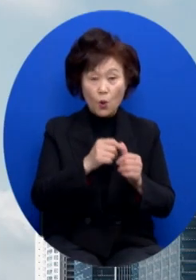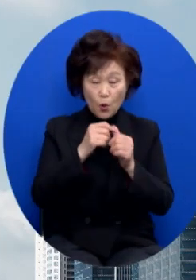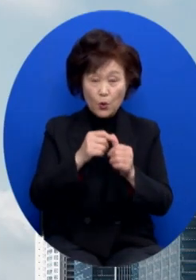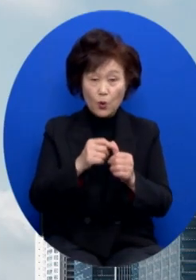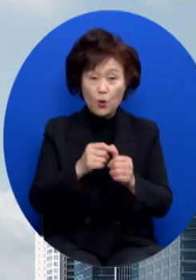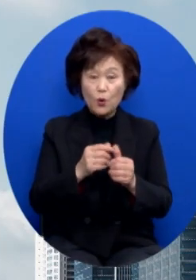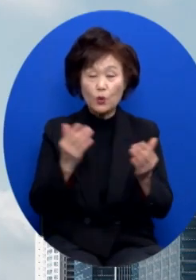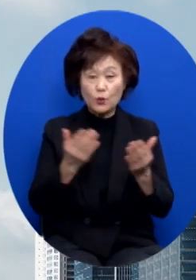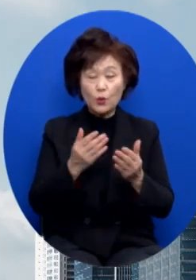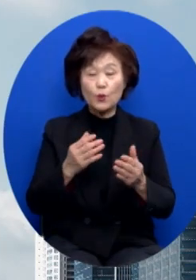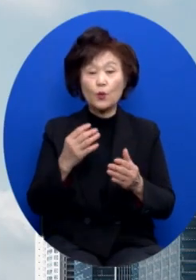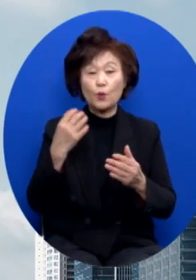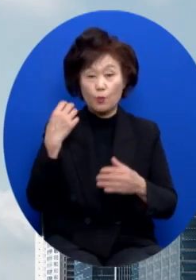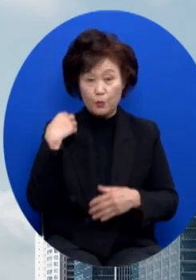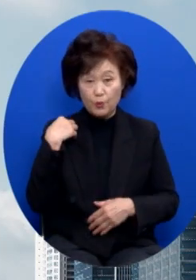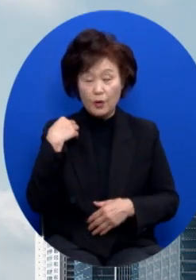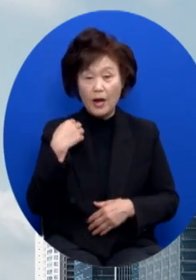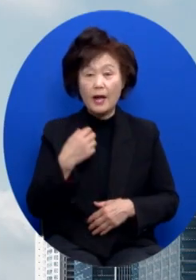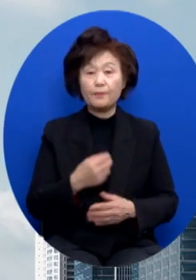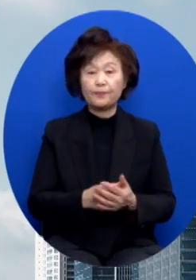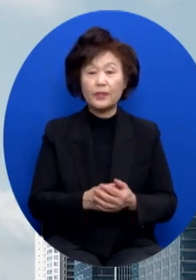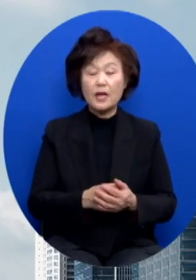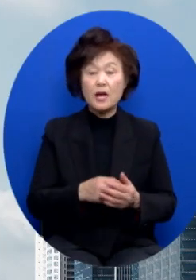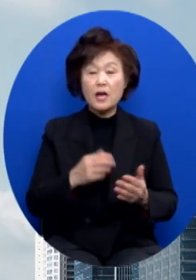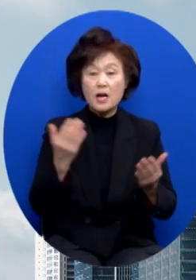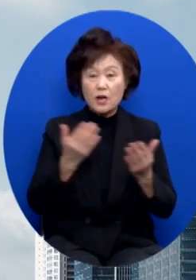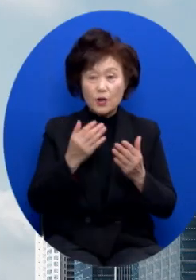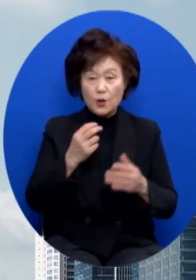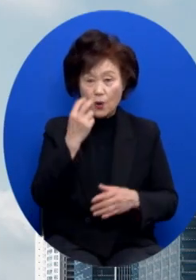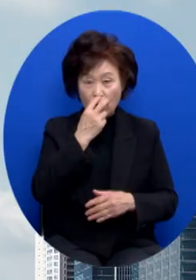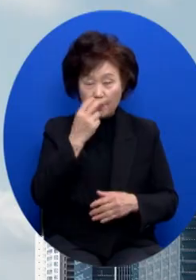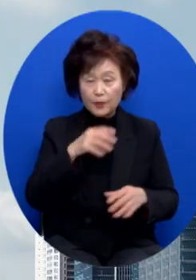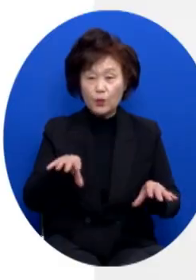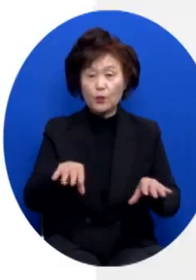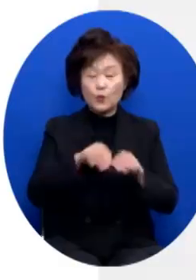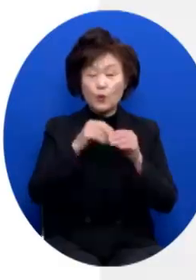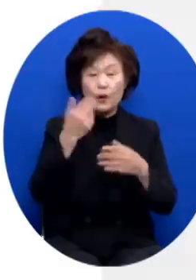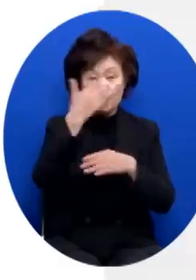고용노동부가 2024년 근로감독 종합계획을 발표했습니다.